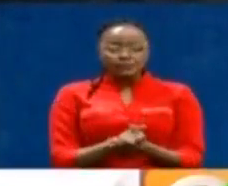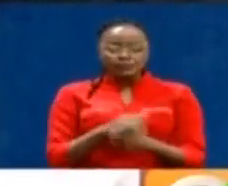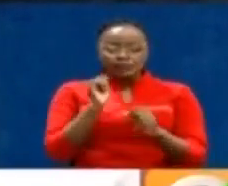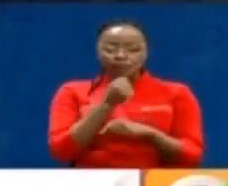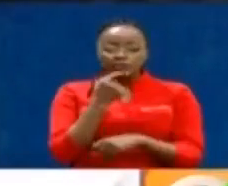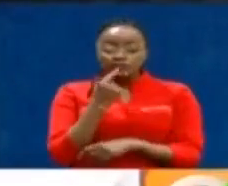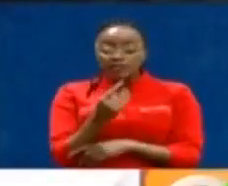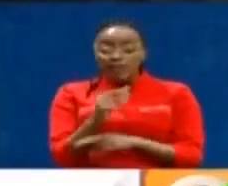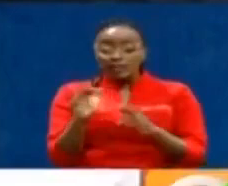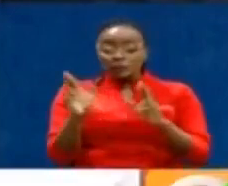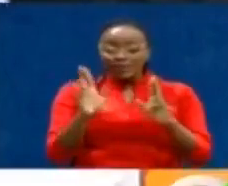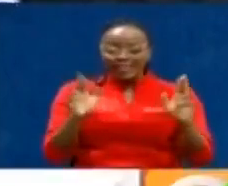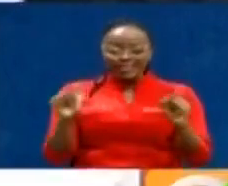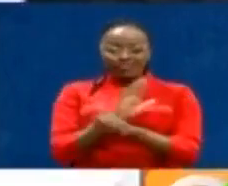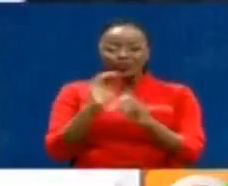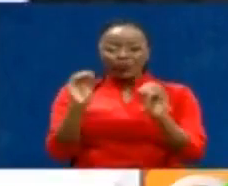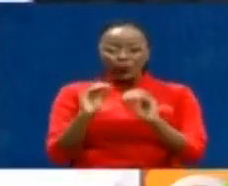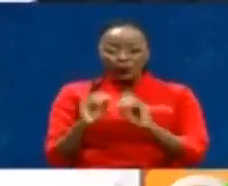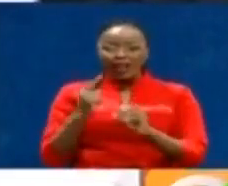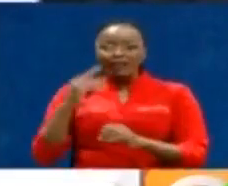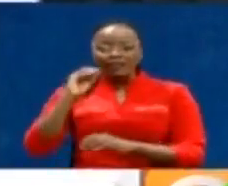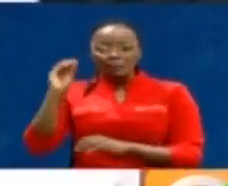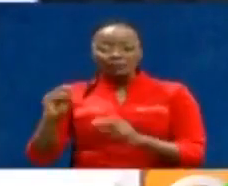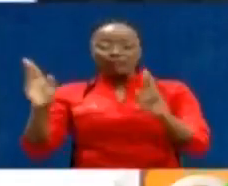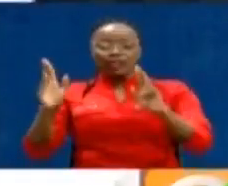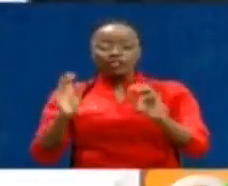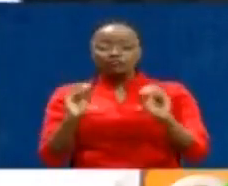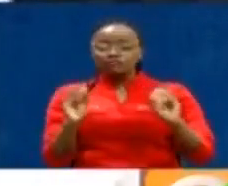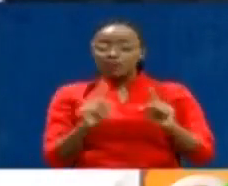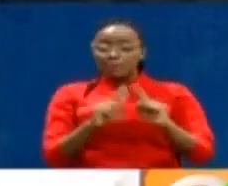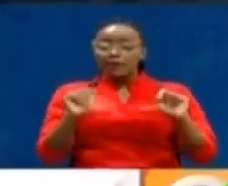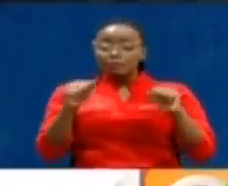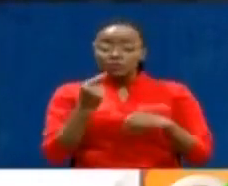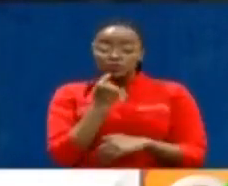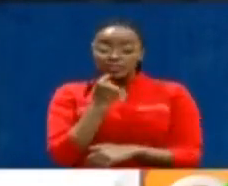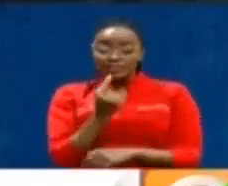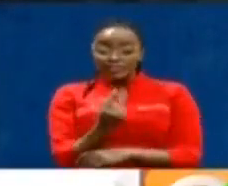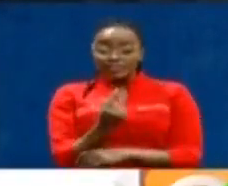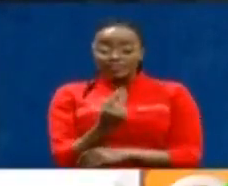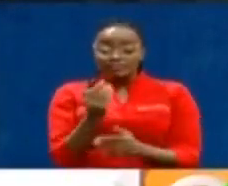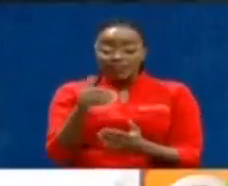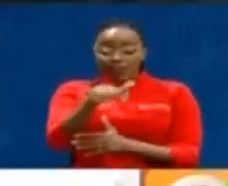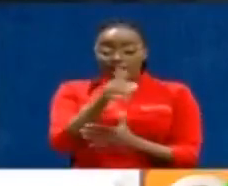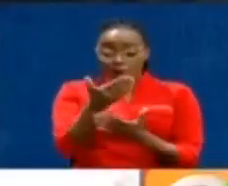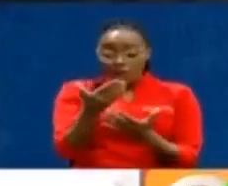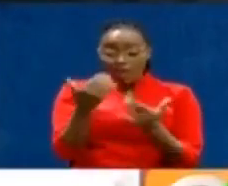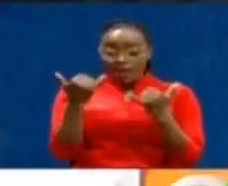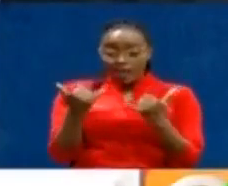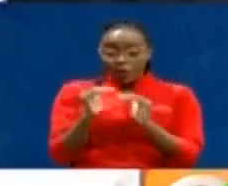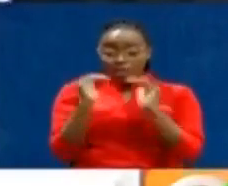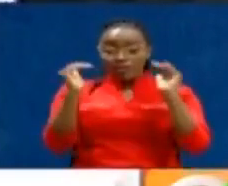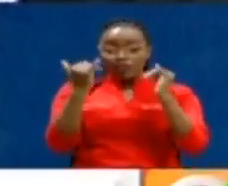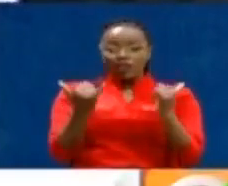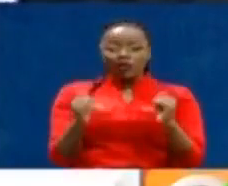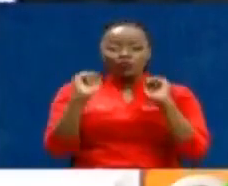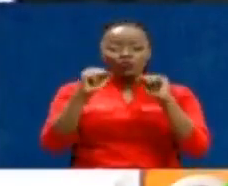hatuwezi kusema 80 tumejitayarisha 100%, lakini tunaweza kusema kwamba pahala ambapo tumefika